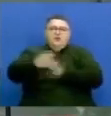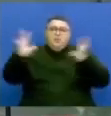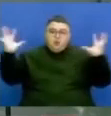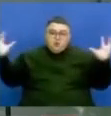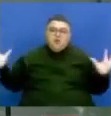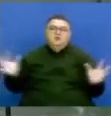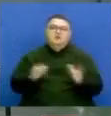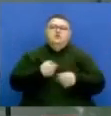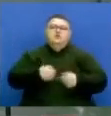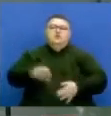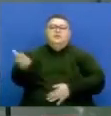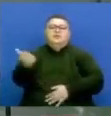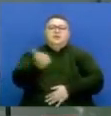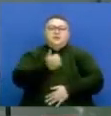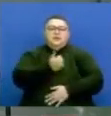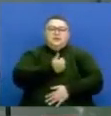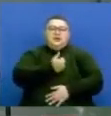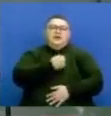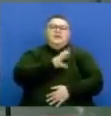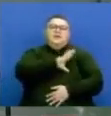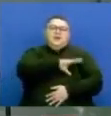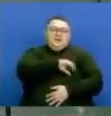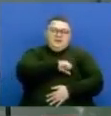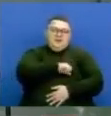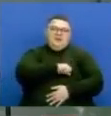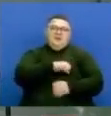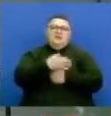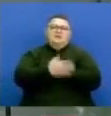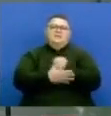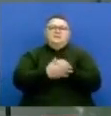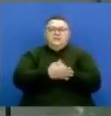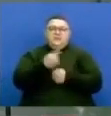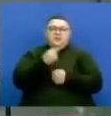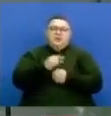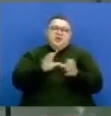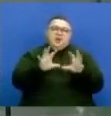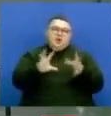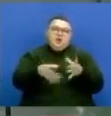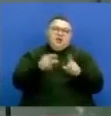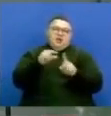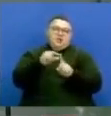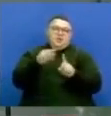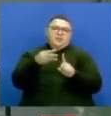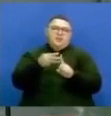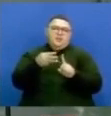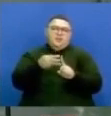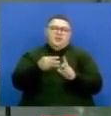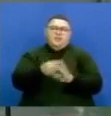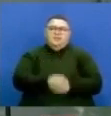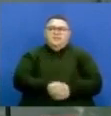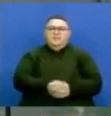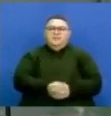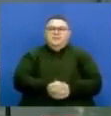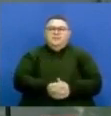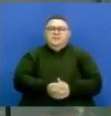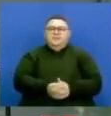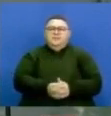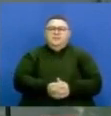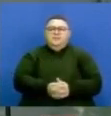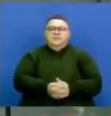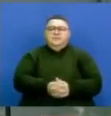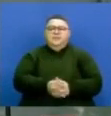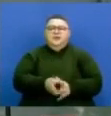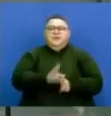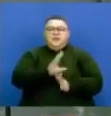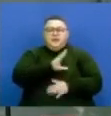menerima Palestina sebagai sebuah negara merdeka yang berhak menjadi anggota Perserikatan Bangsa-Bangsa. Dengan demikian, Palestina bisa